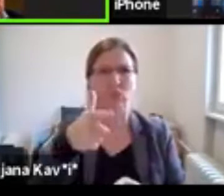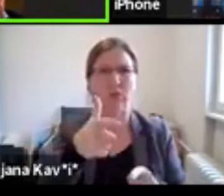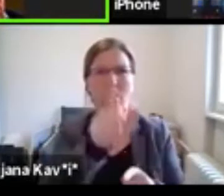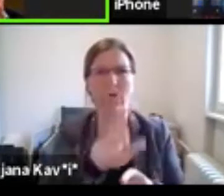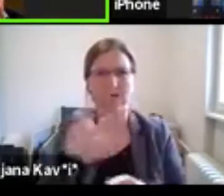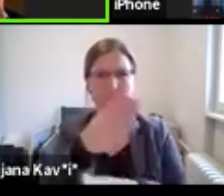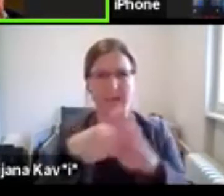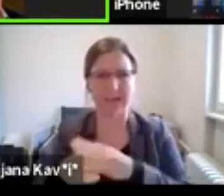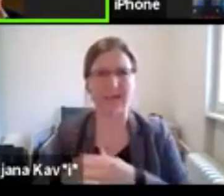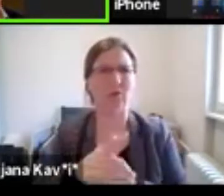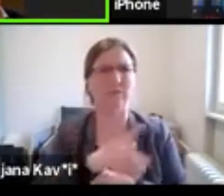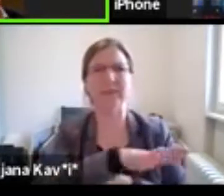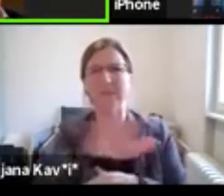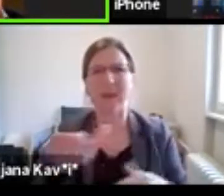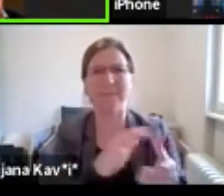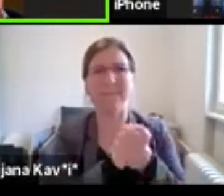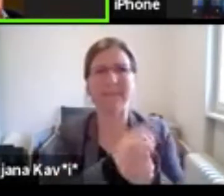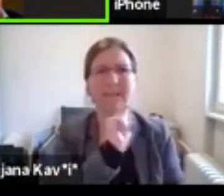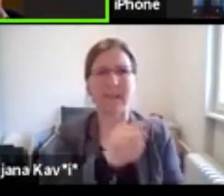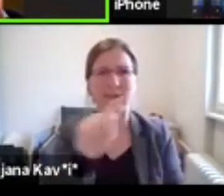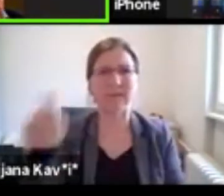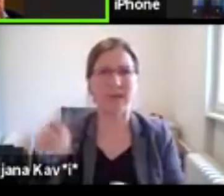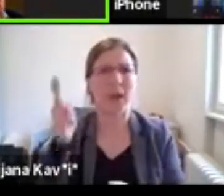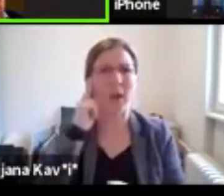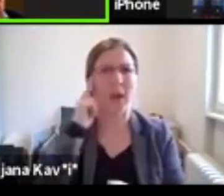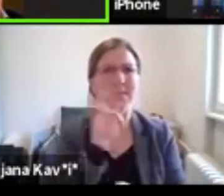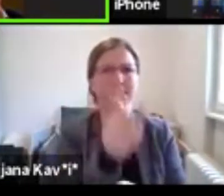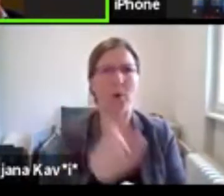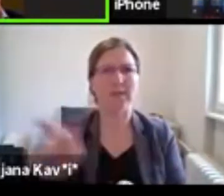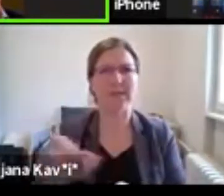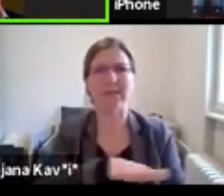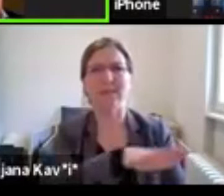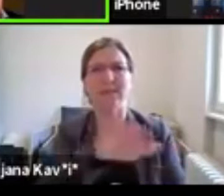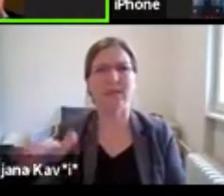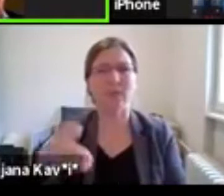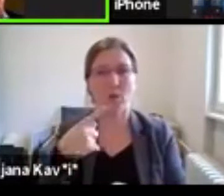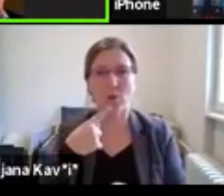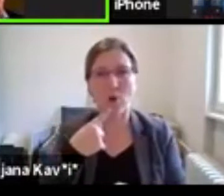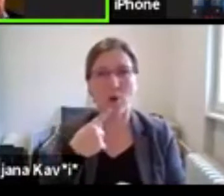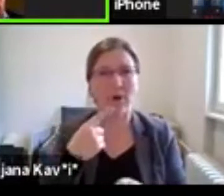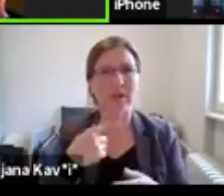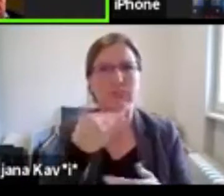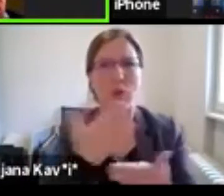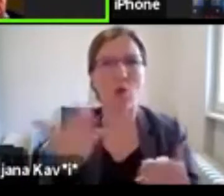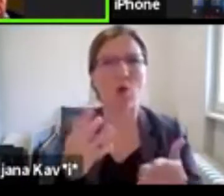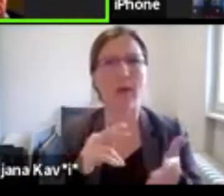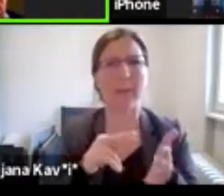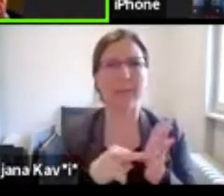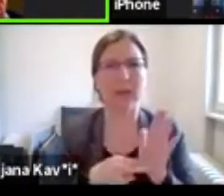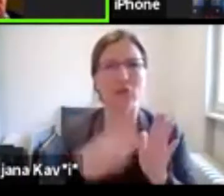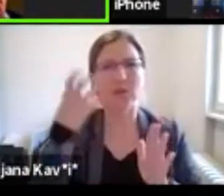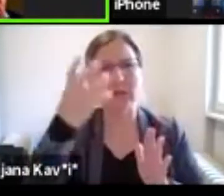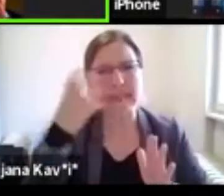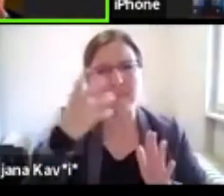prijateljima, poznanicima, svim onima koji na bilo koji način promišljaju nešto o osobama s